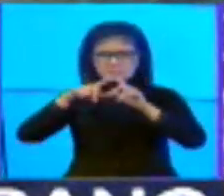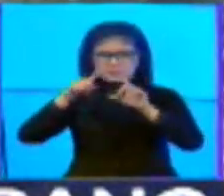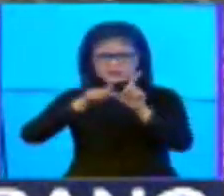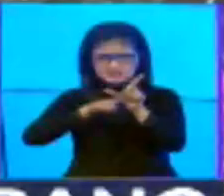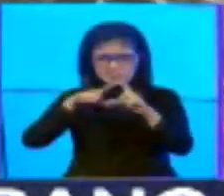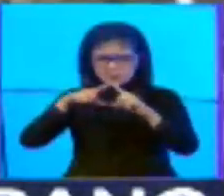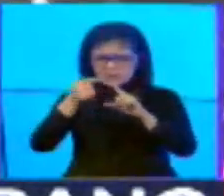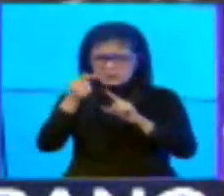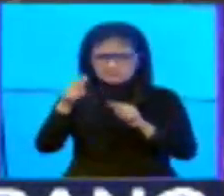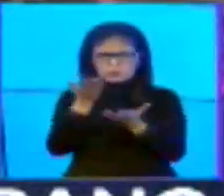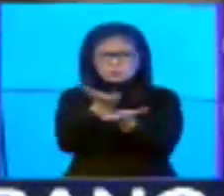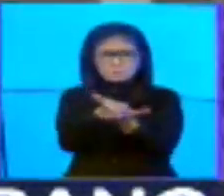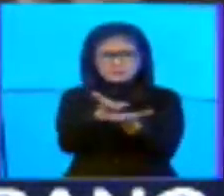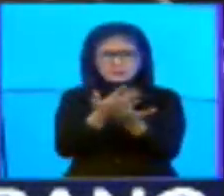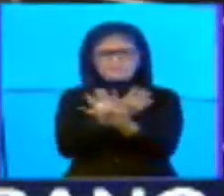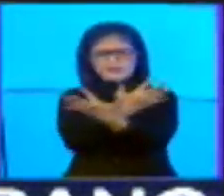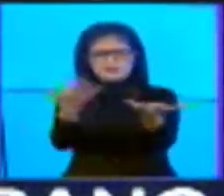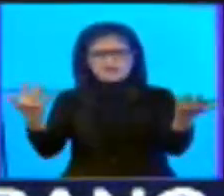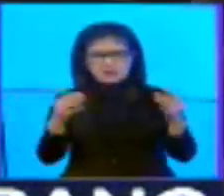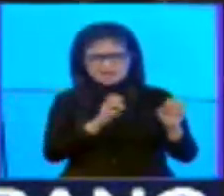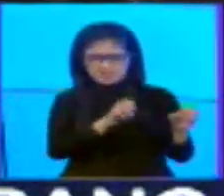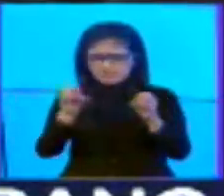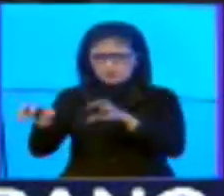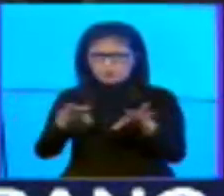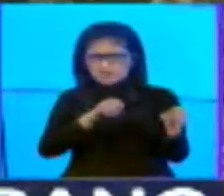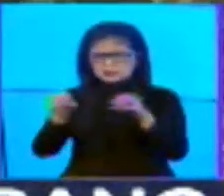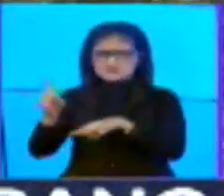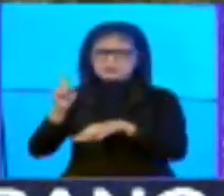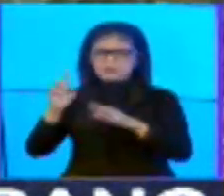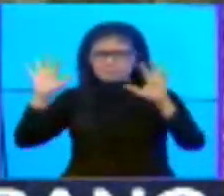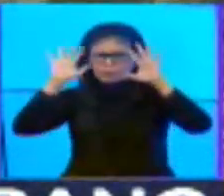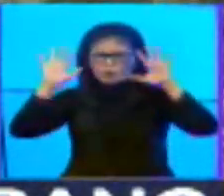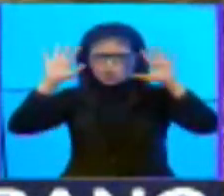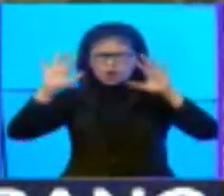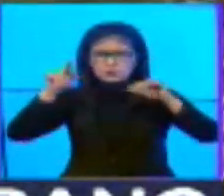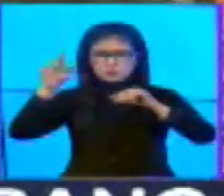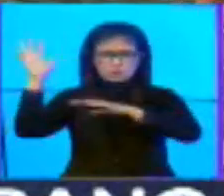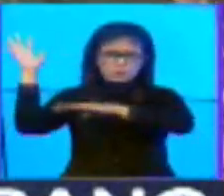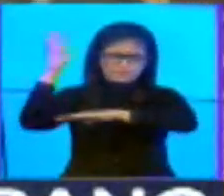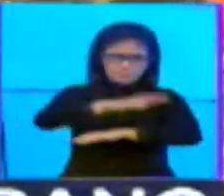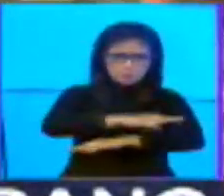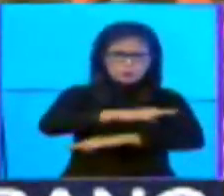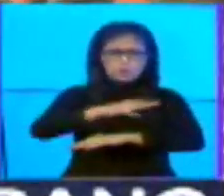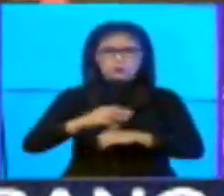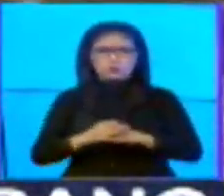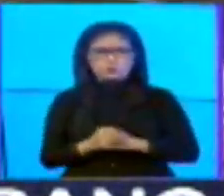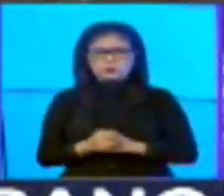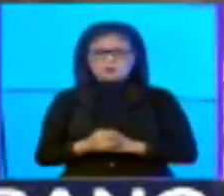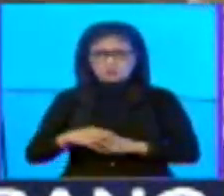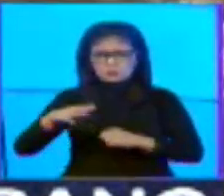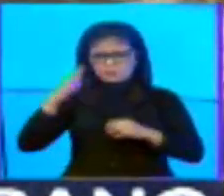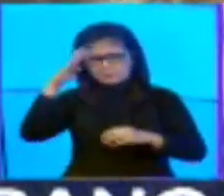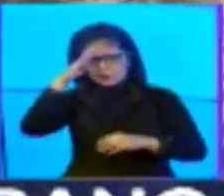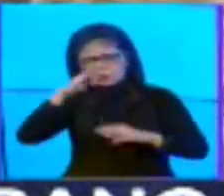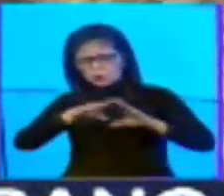sekitar segera melakukan evakuasi untuk membersihkan pohon yang tumbang itu B sempat mengalami kesulitan saat akan melakukan evakuasi